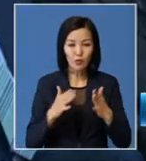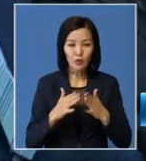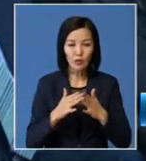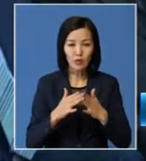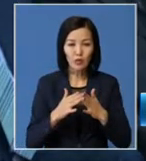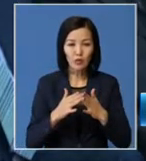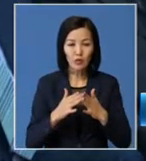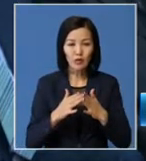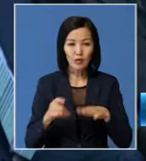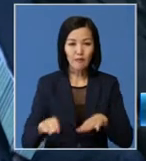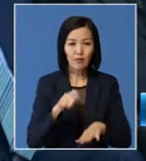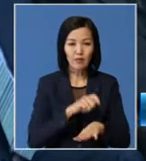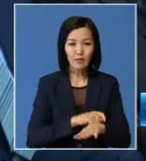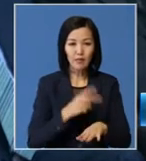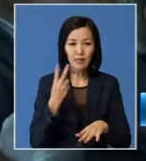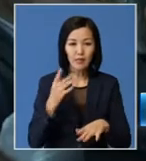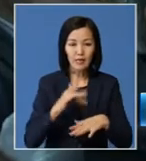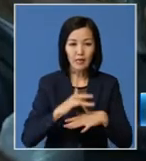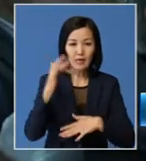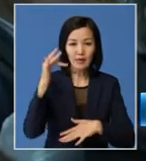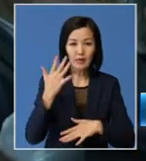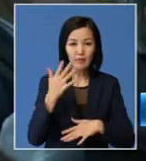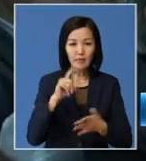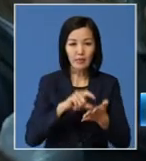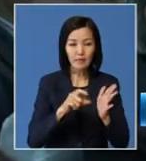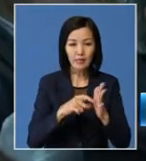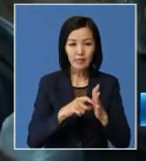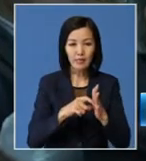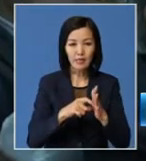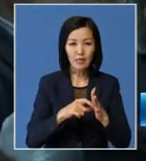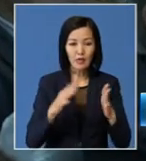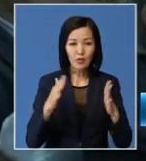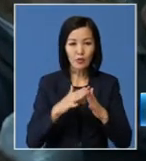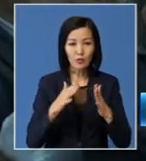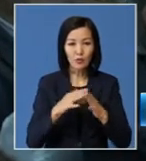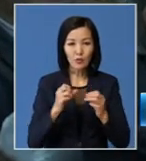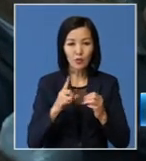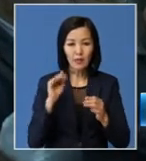3750 шаршы метр құрайтын екі қабатты 5 пәтерлі 50 пәтерлі тұрғын үйлер,